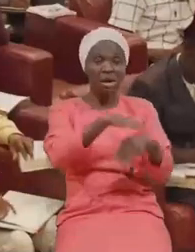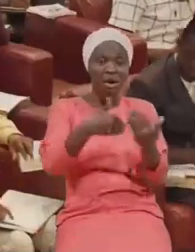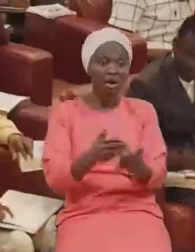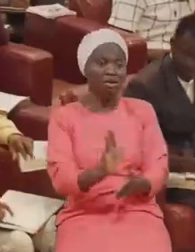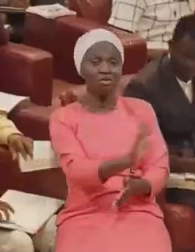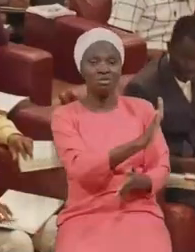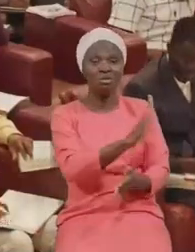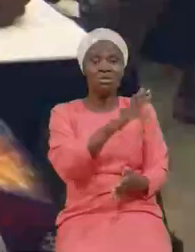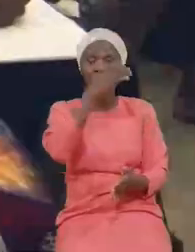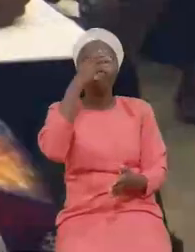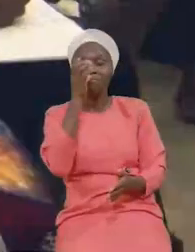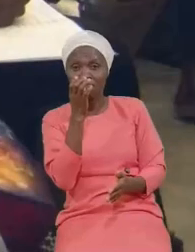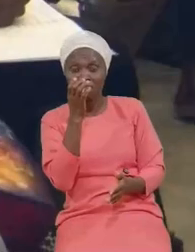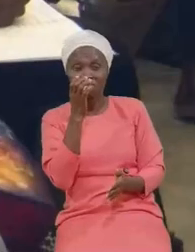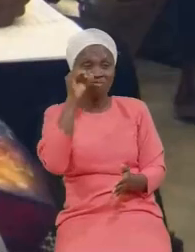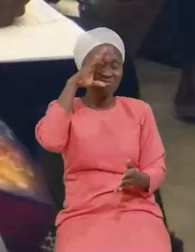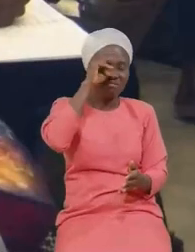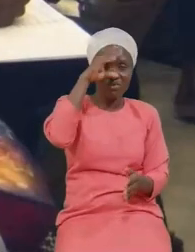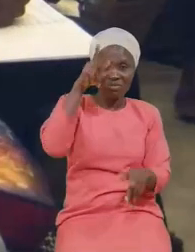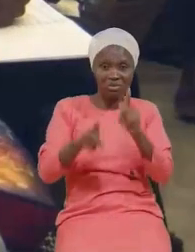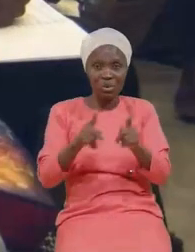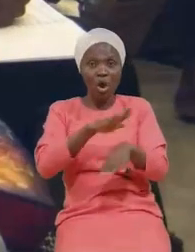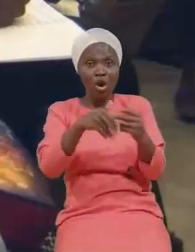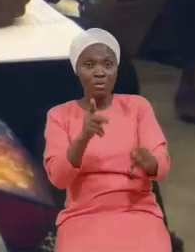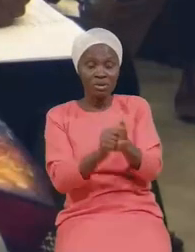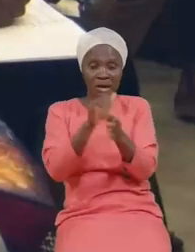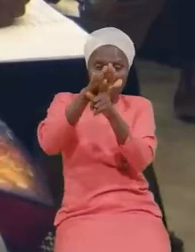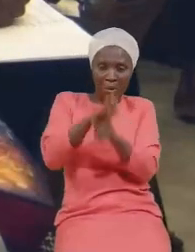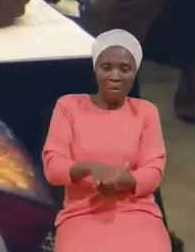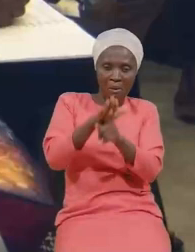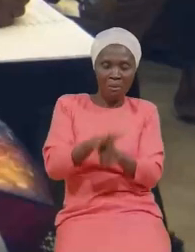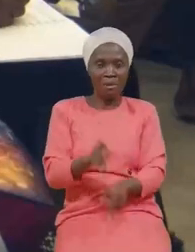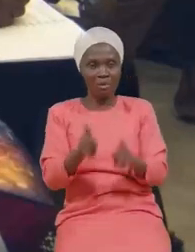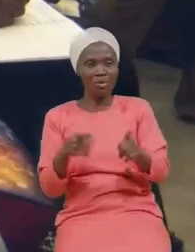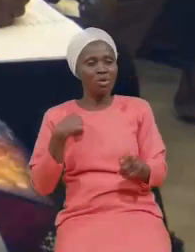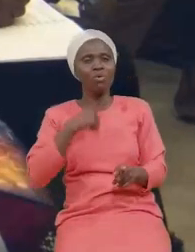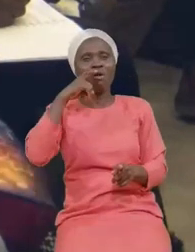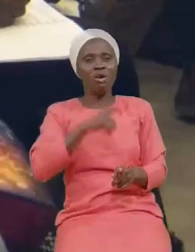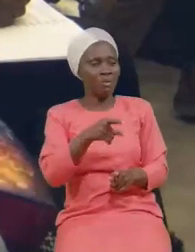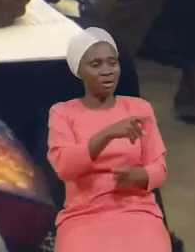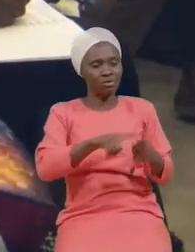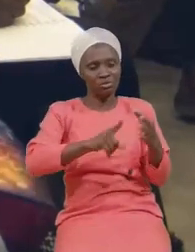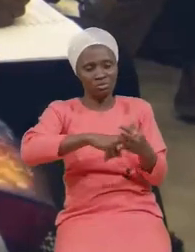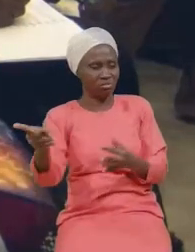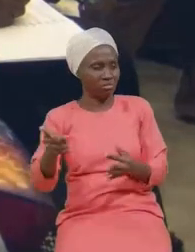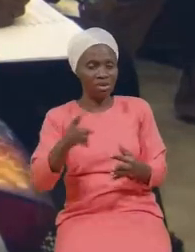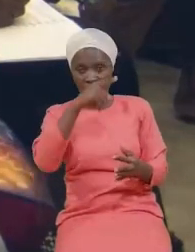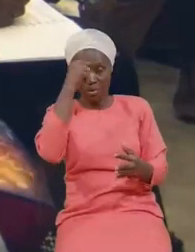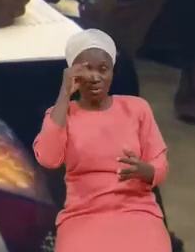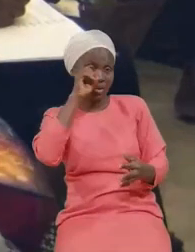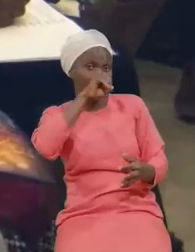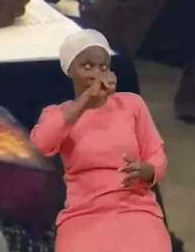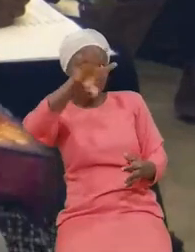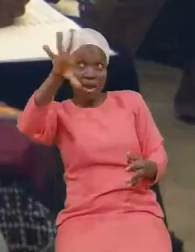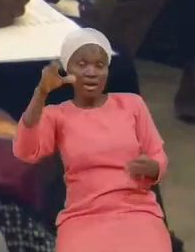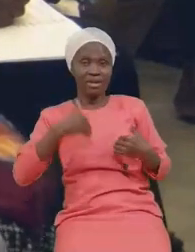les gens qui trouvent les gens qui oppriment les gens là-bas nous leur disons de prier leur bagages de quitter que la lumière est venue la